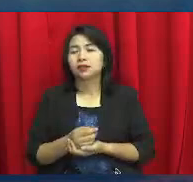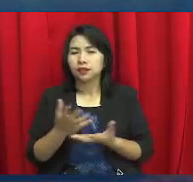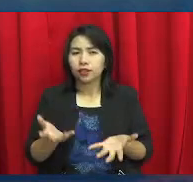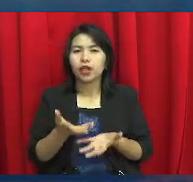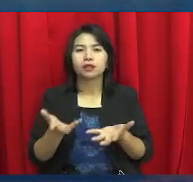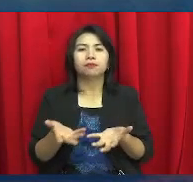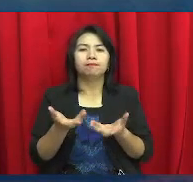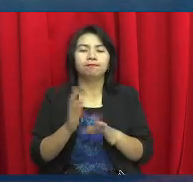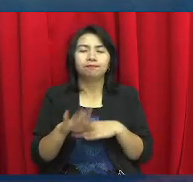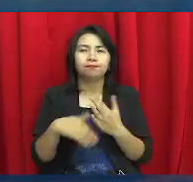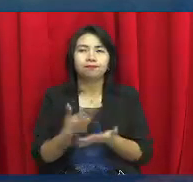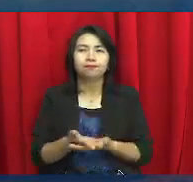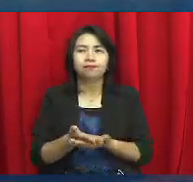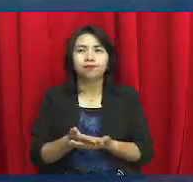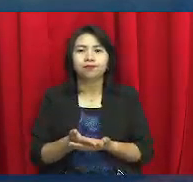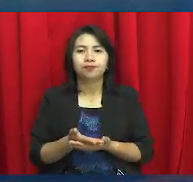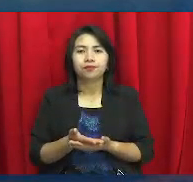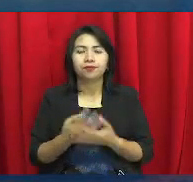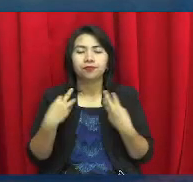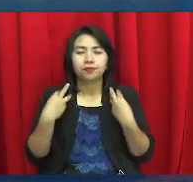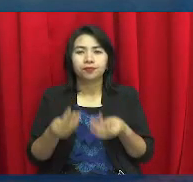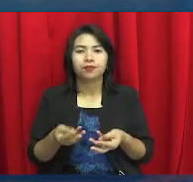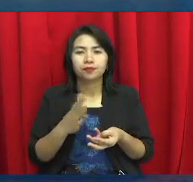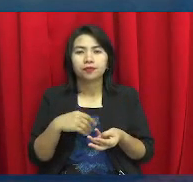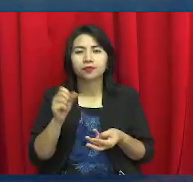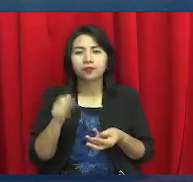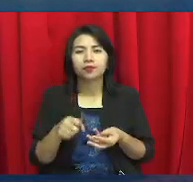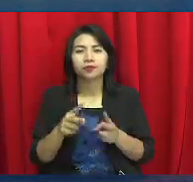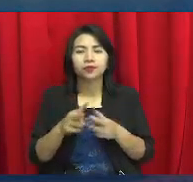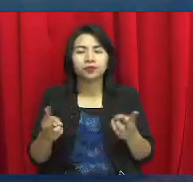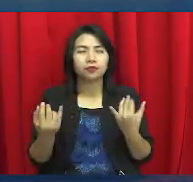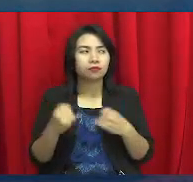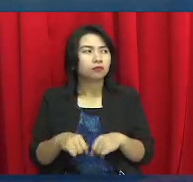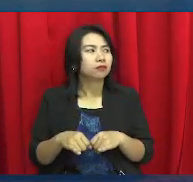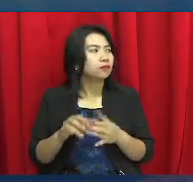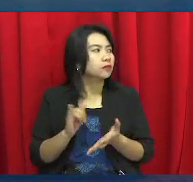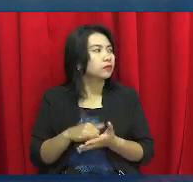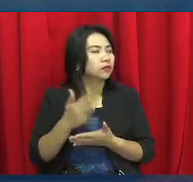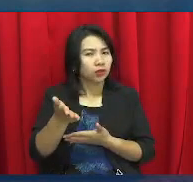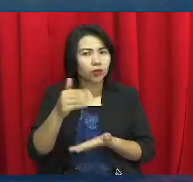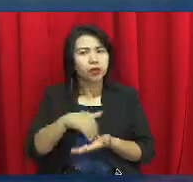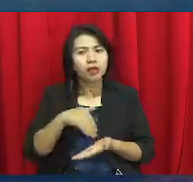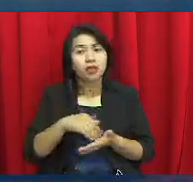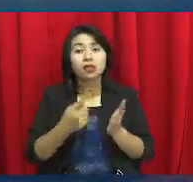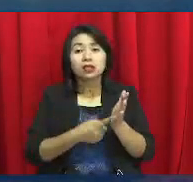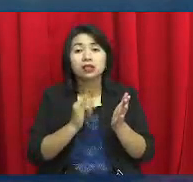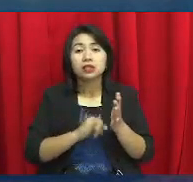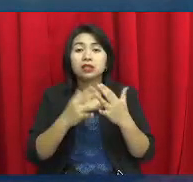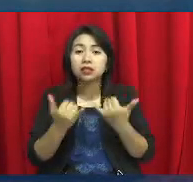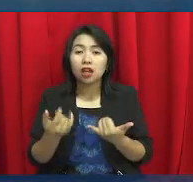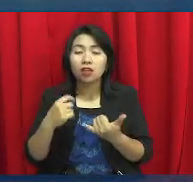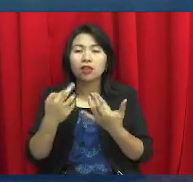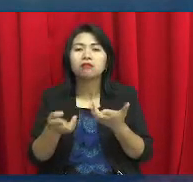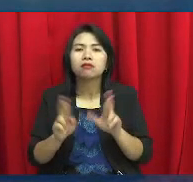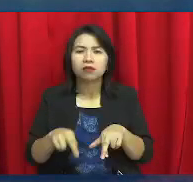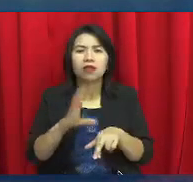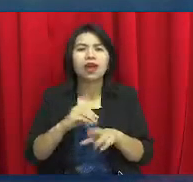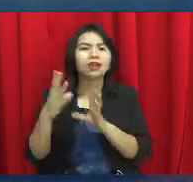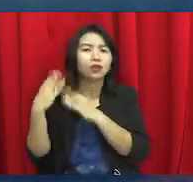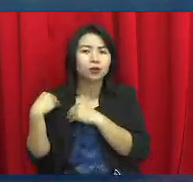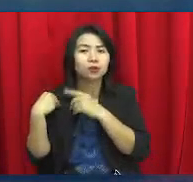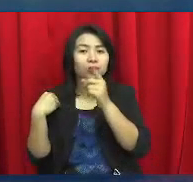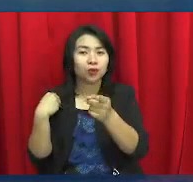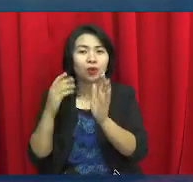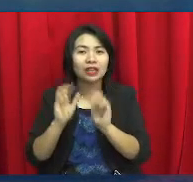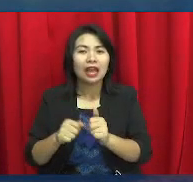encouragement sa mga kapatiran. So kaya mahalaga po mga kapatid, no, ito na po yung bunga, and hopefully no, makarating po kayo dito